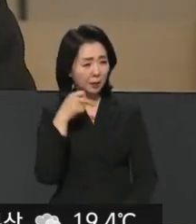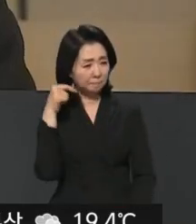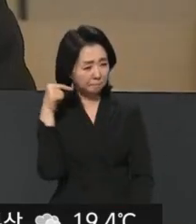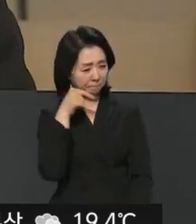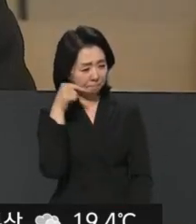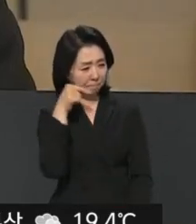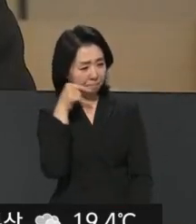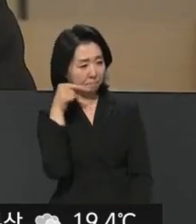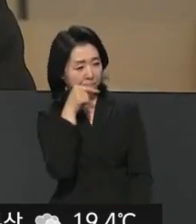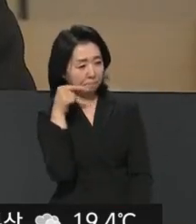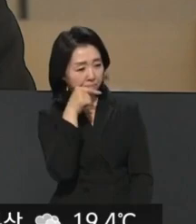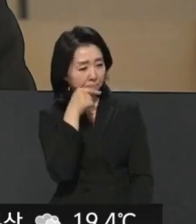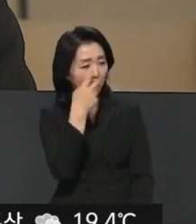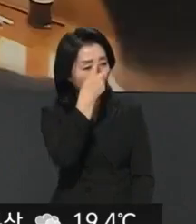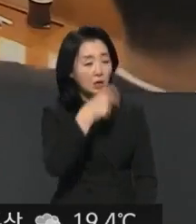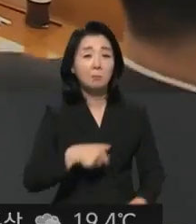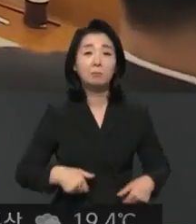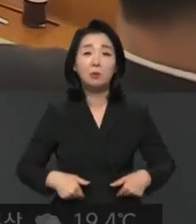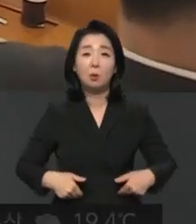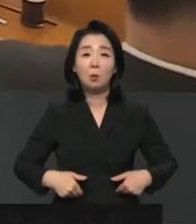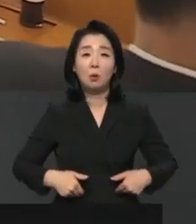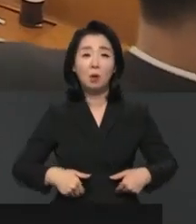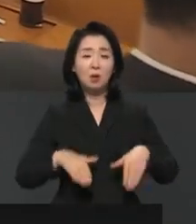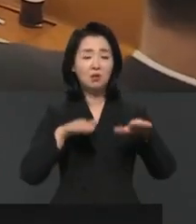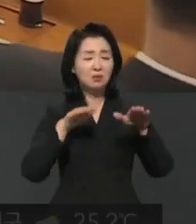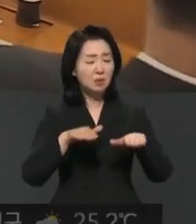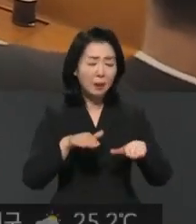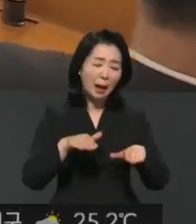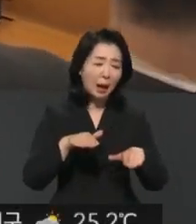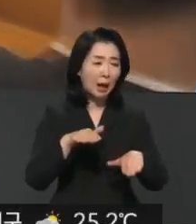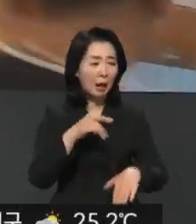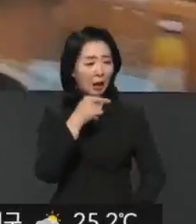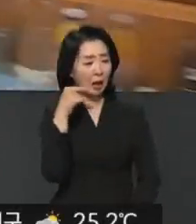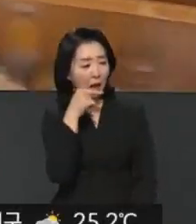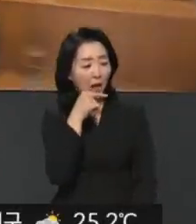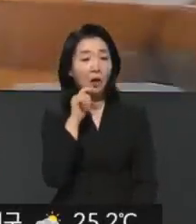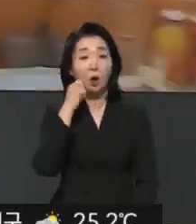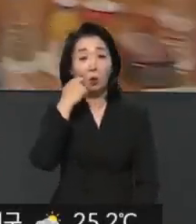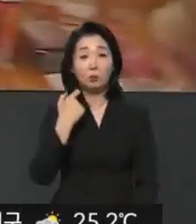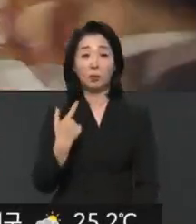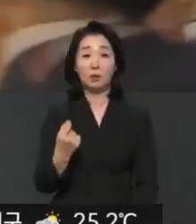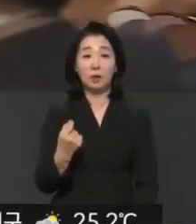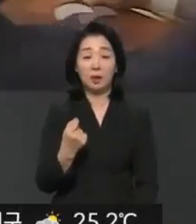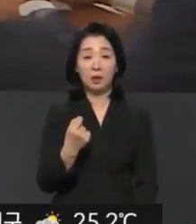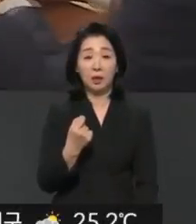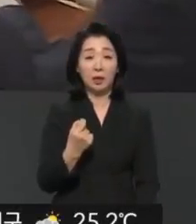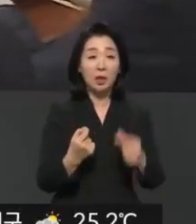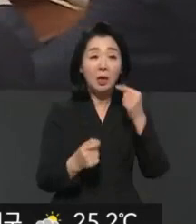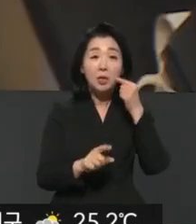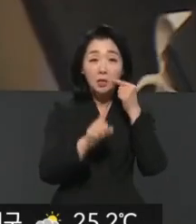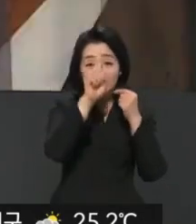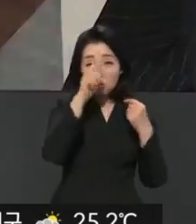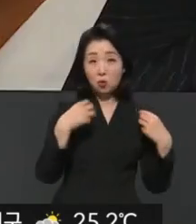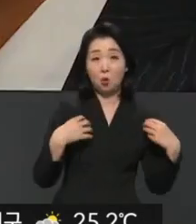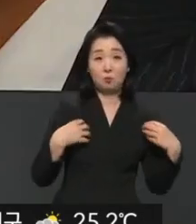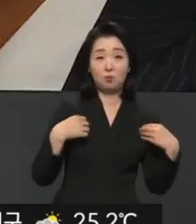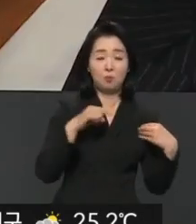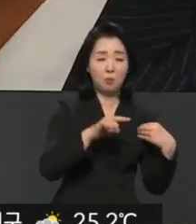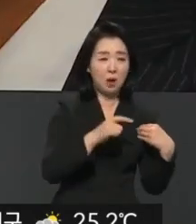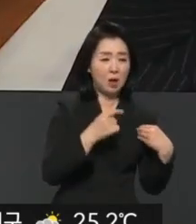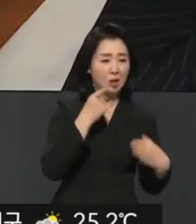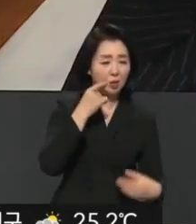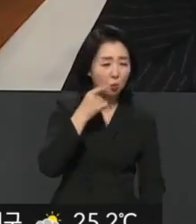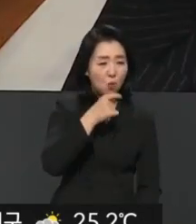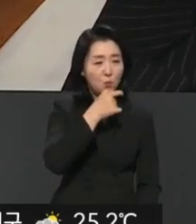현장을 둘러봐야 할 것 같은데 지금으로서는 그것조차도 쉽지 않다는 얘기입니다. 일본 정부는 한 술 더 떠서 오염수 방류